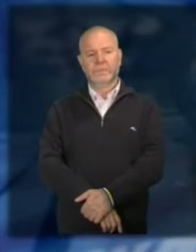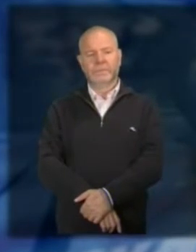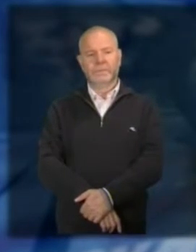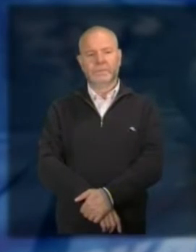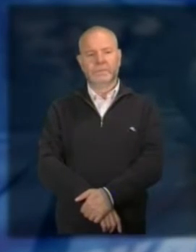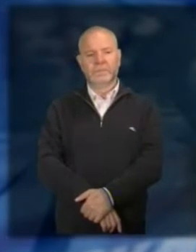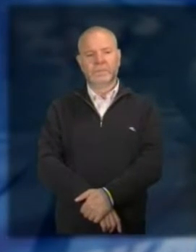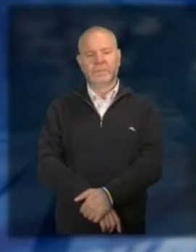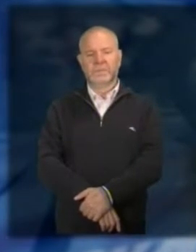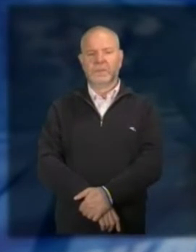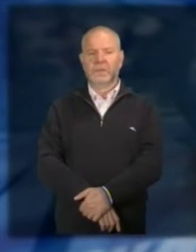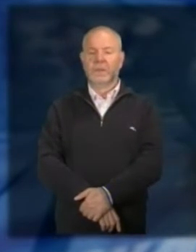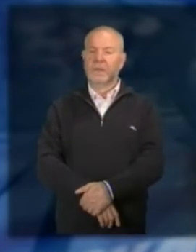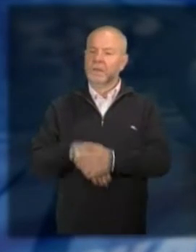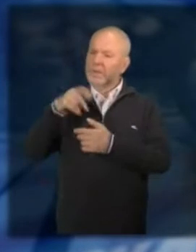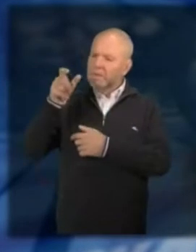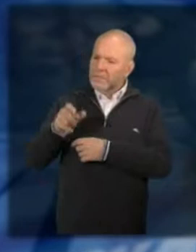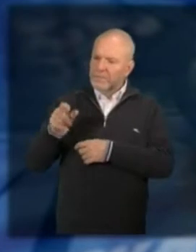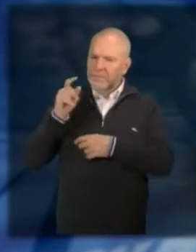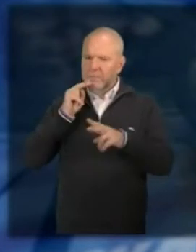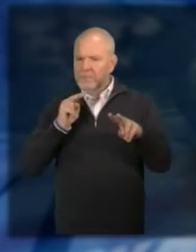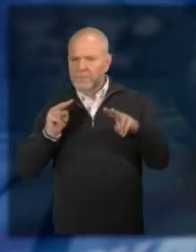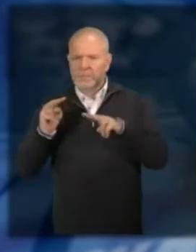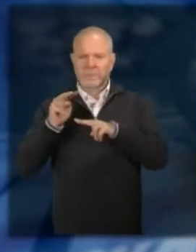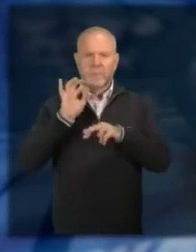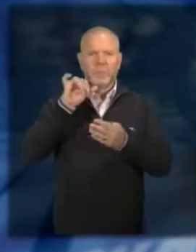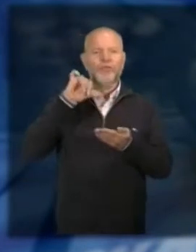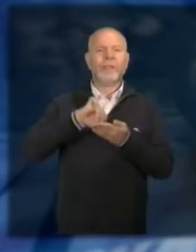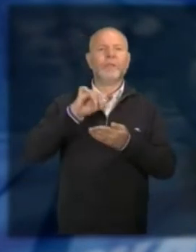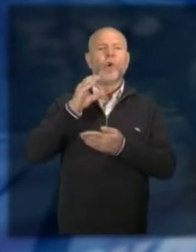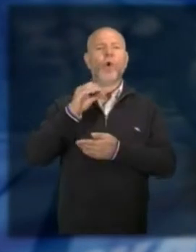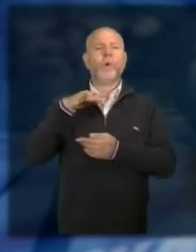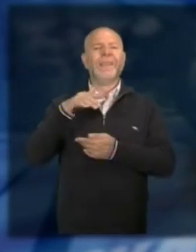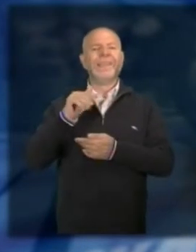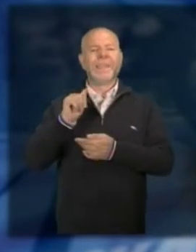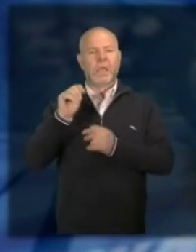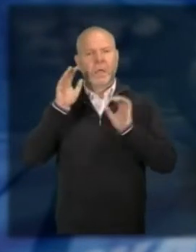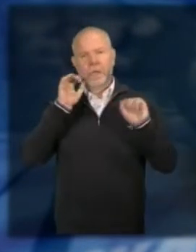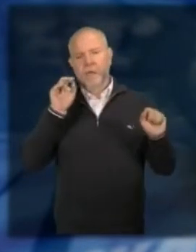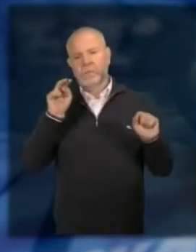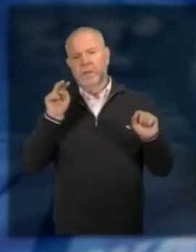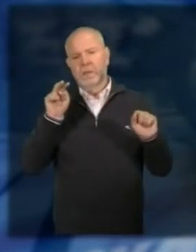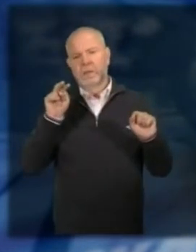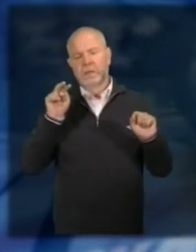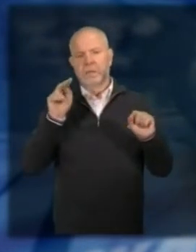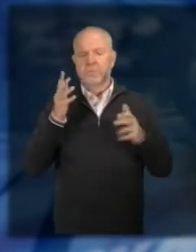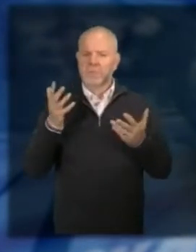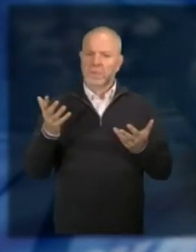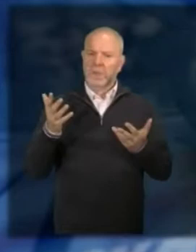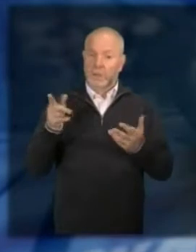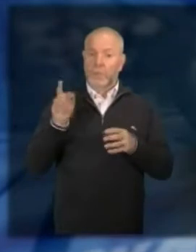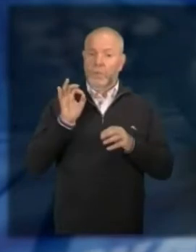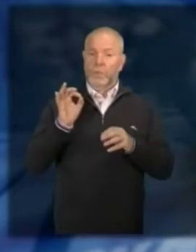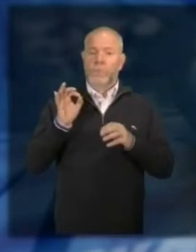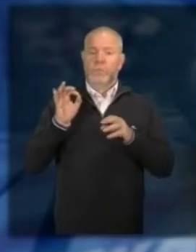Si aggirava con fare sospetto per il centro di Omegna. Il suo atteggiamento non è sfuggito ai carabinieri del nucleo operativo radiomobile impegnati in